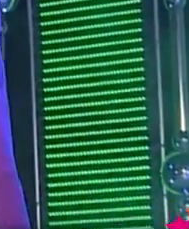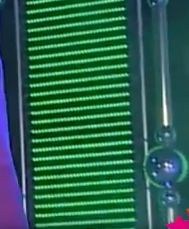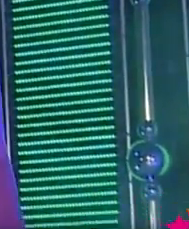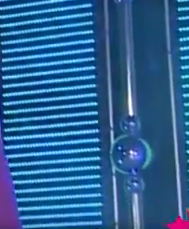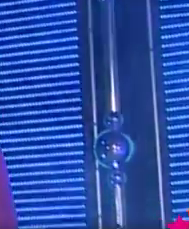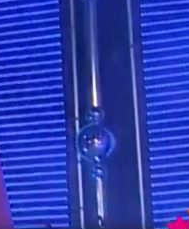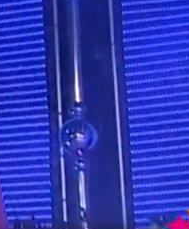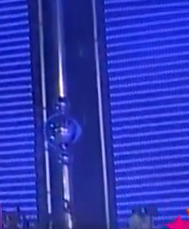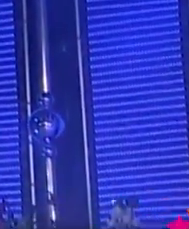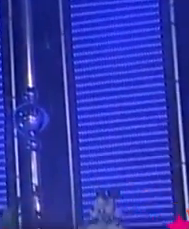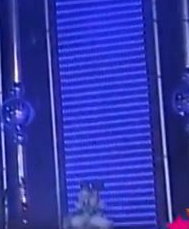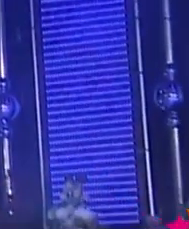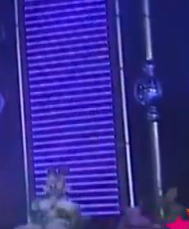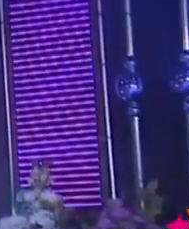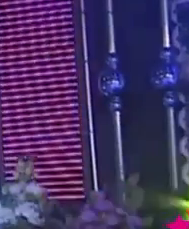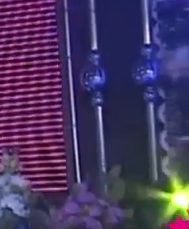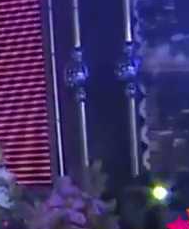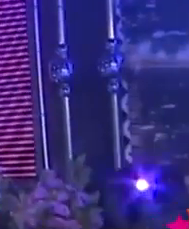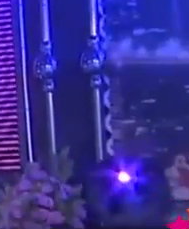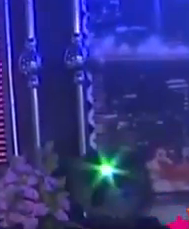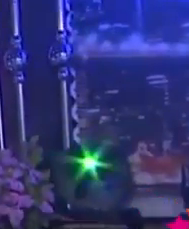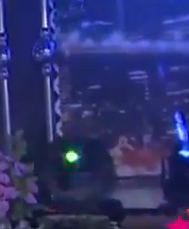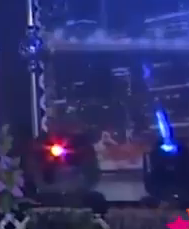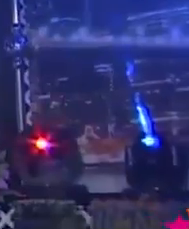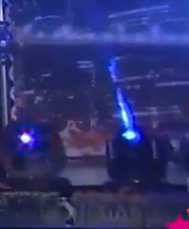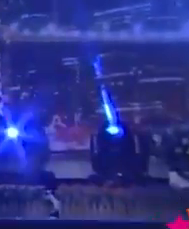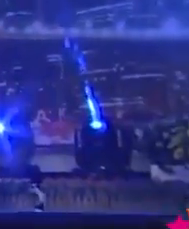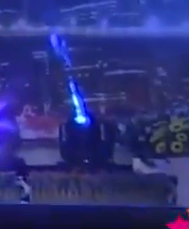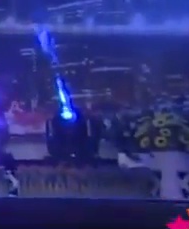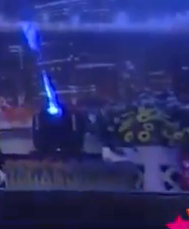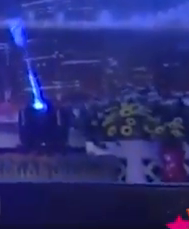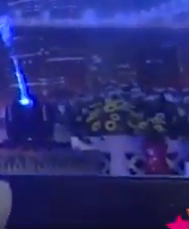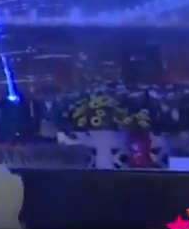자식은 바라보며